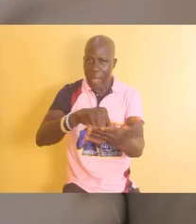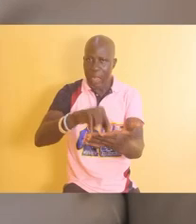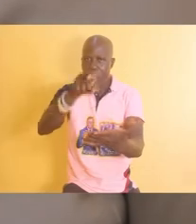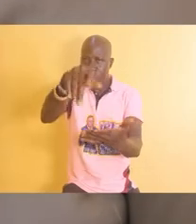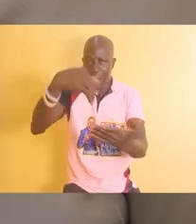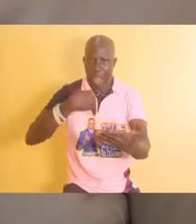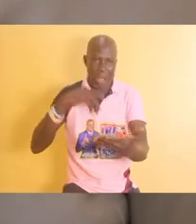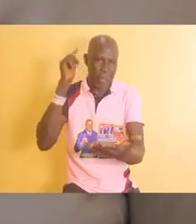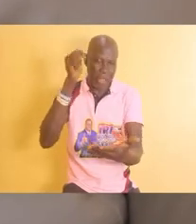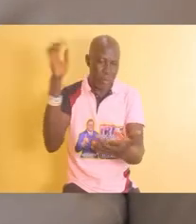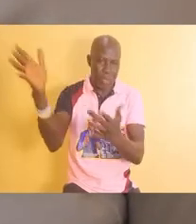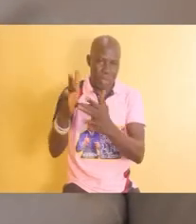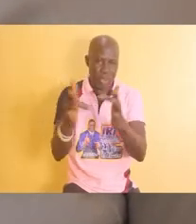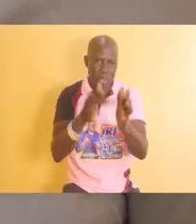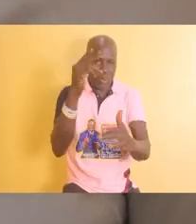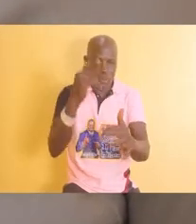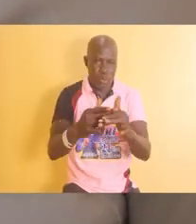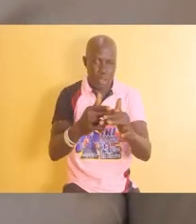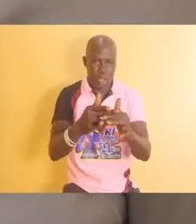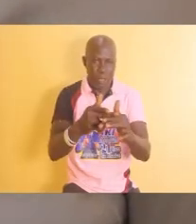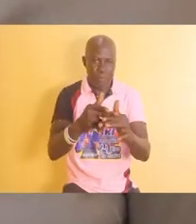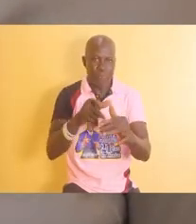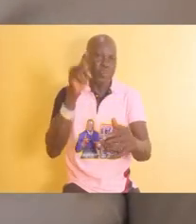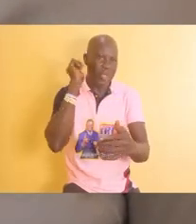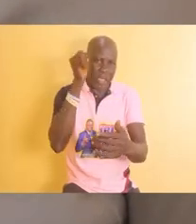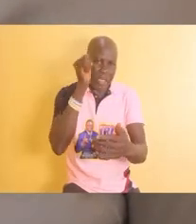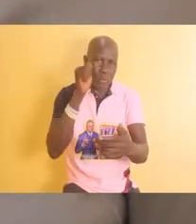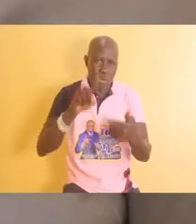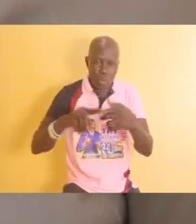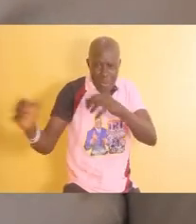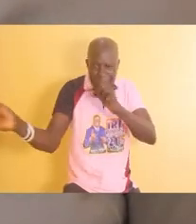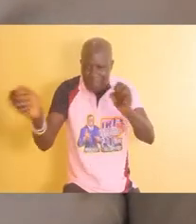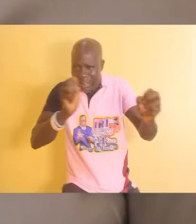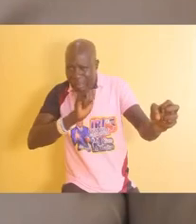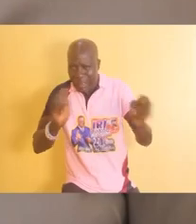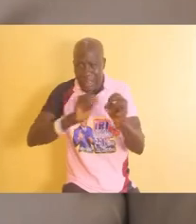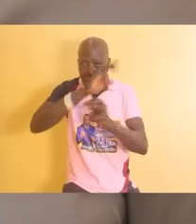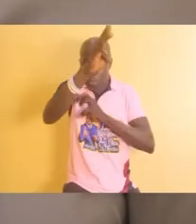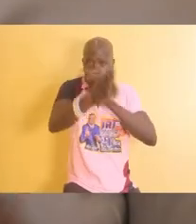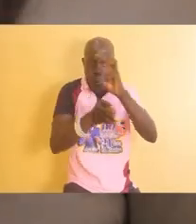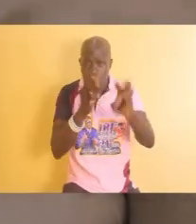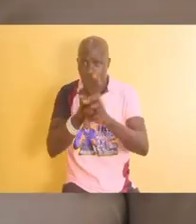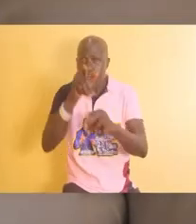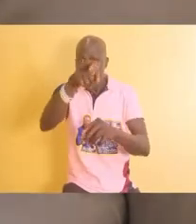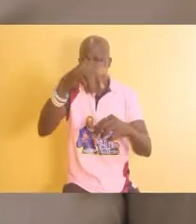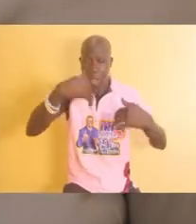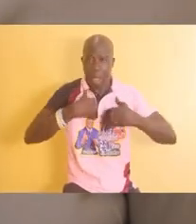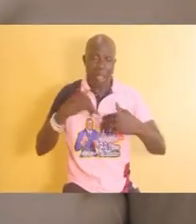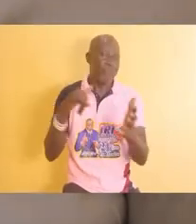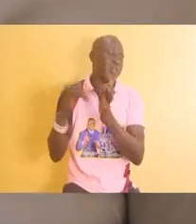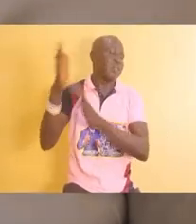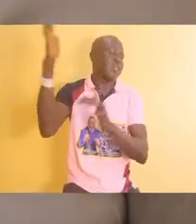ní ẹ̀rí lórúkọ Jésù. I have testimony in Jesus. Testimony tó máa ń mèlú jì. The testimony that will shake the world. Ìwọ ló ní ẹ̀rí